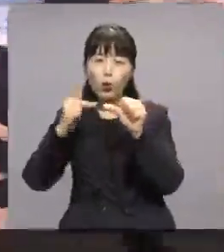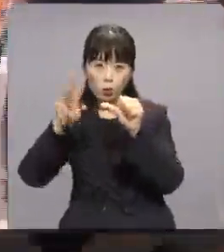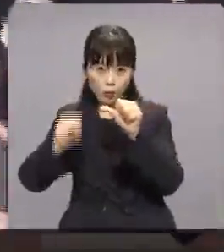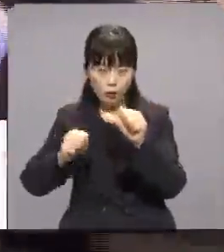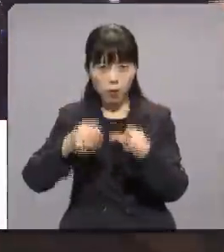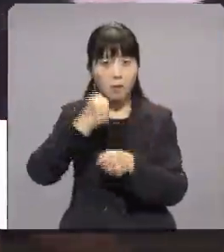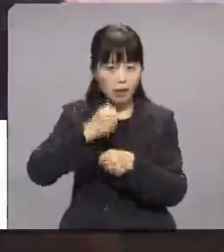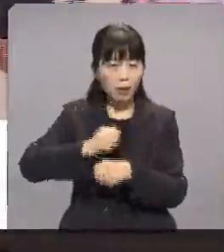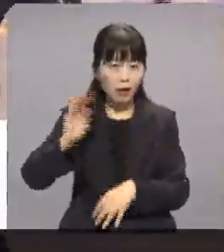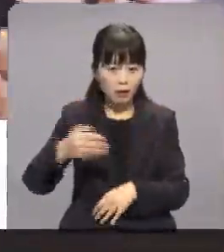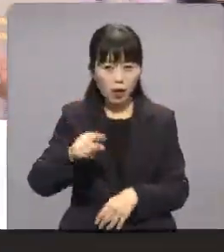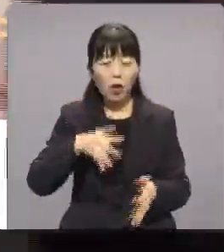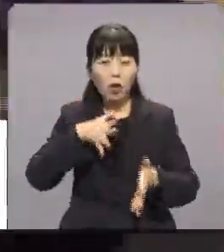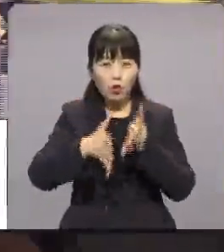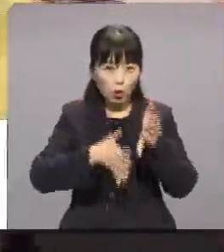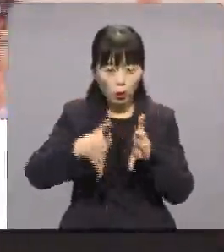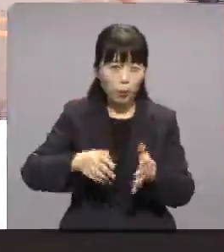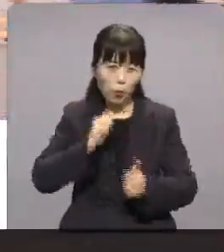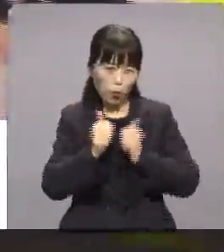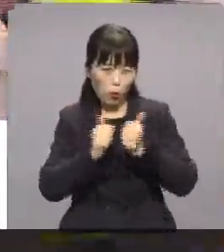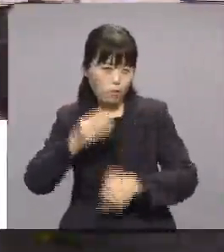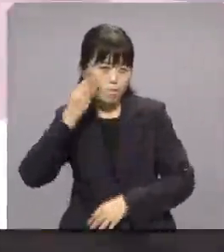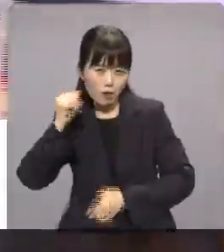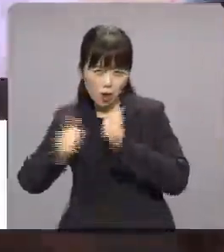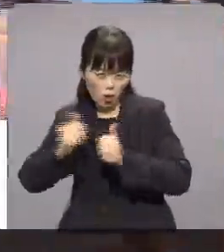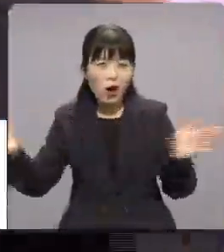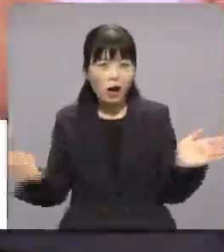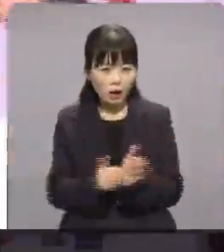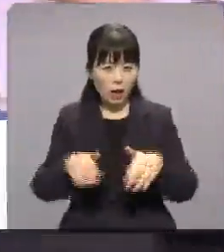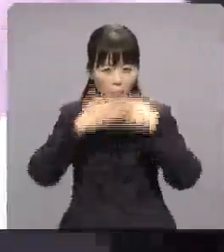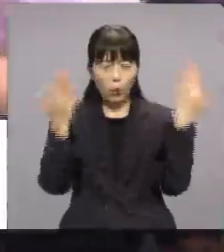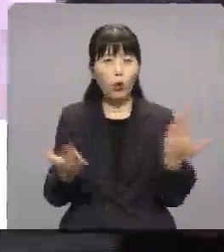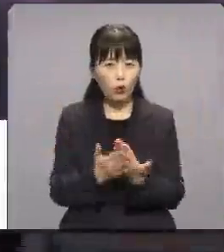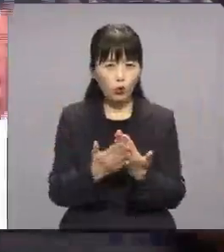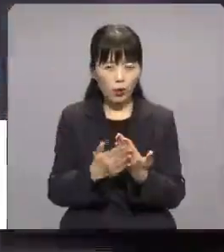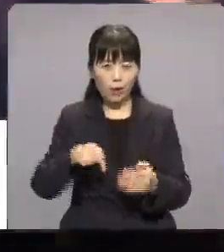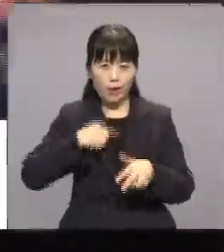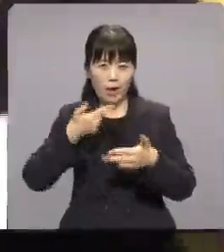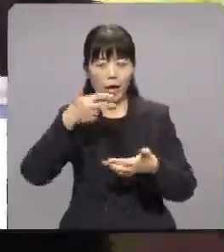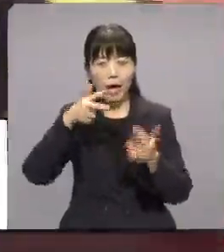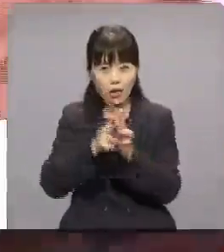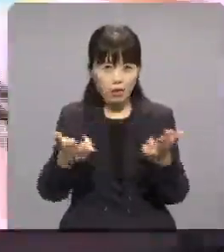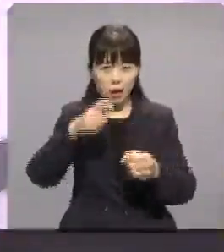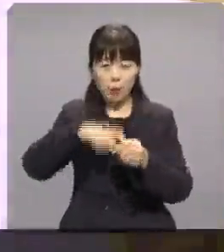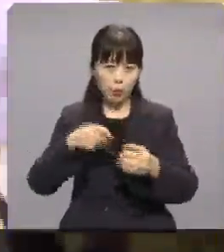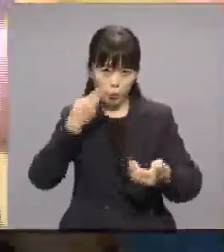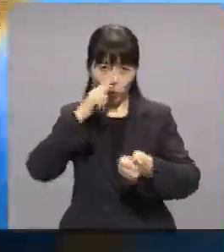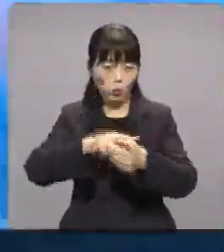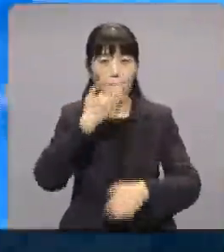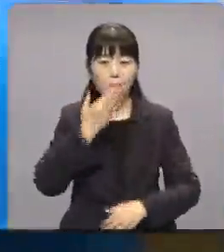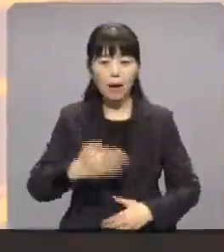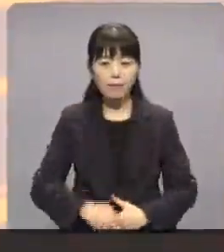5km로 구성돼 초보 러너부터 숙련된 러너들까지 모두가 자신의 목표에 도전할 수 있었습니다.